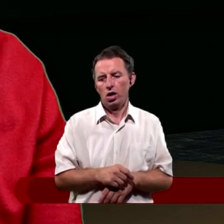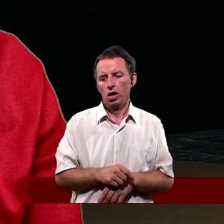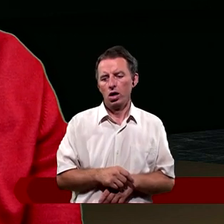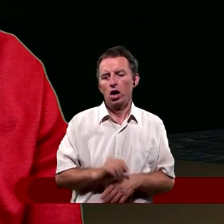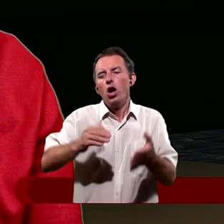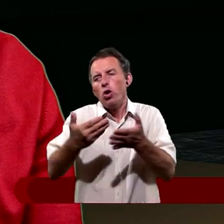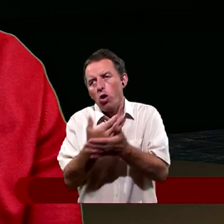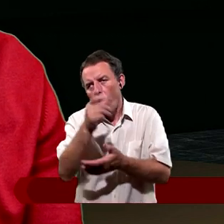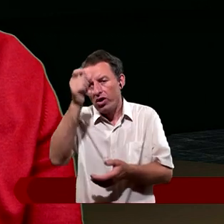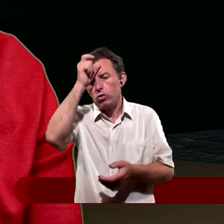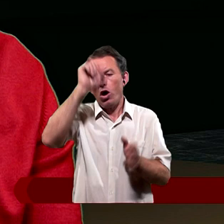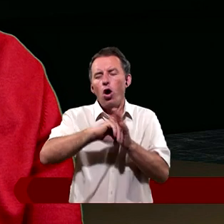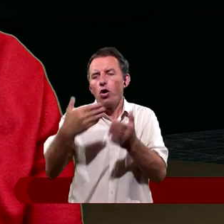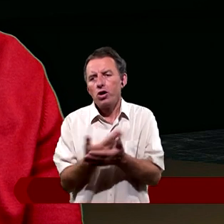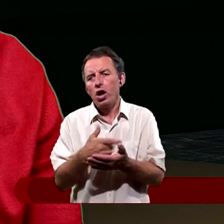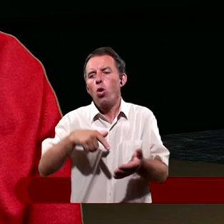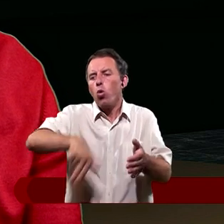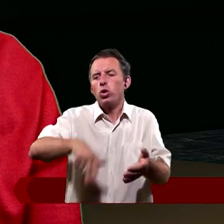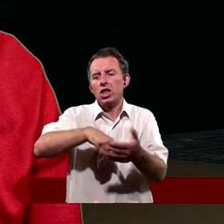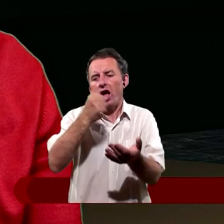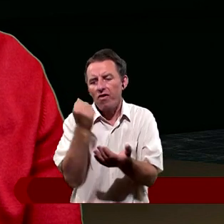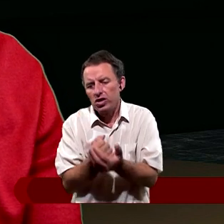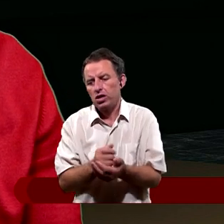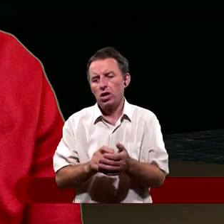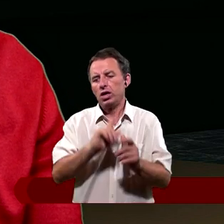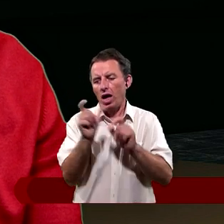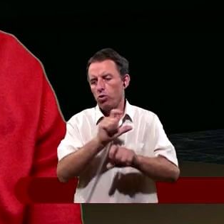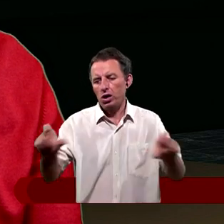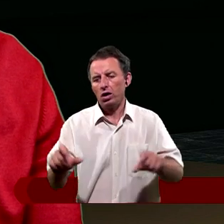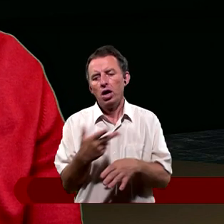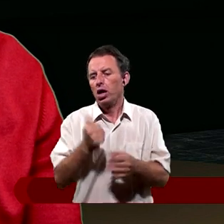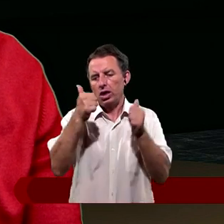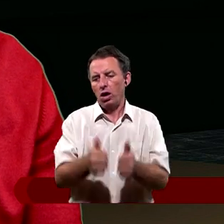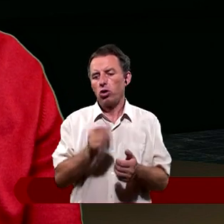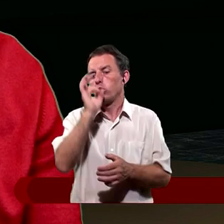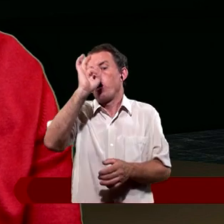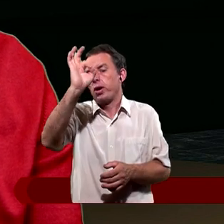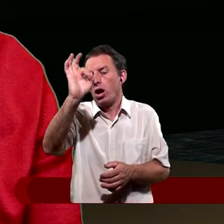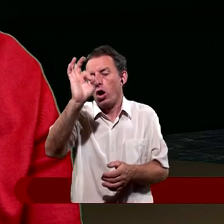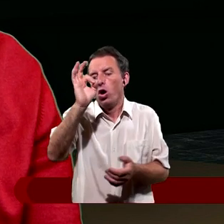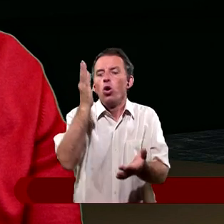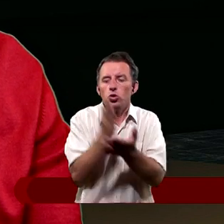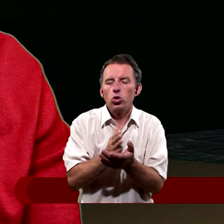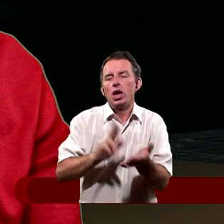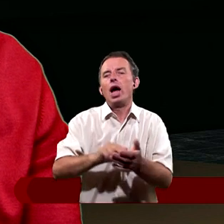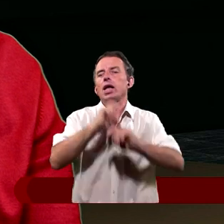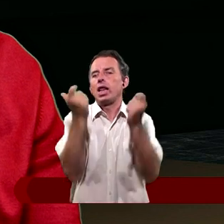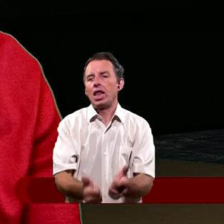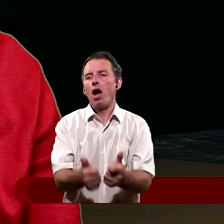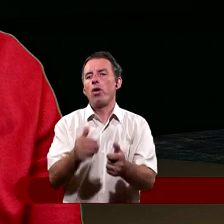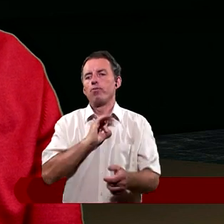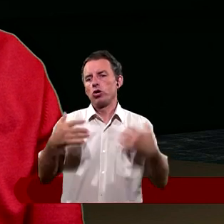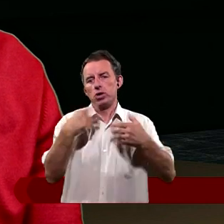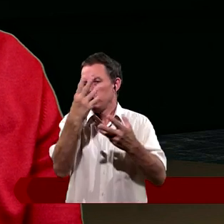ale ten nowy człowiek odnawia się ustawicznie. To nie jest tak, że stało się coś dobrego i to już jest na stałe w moim